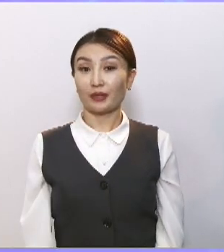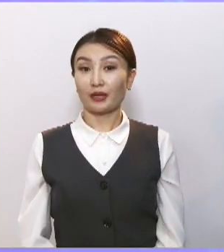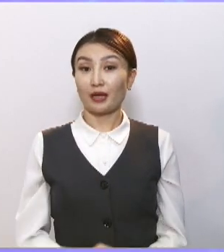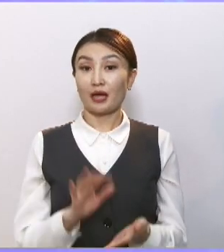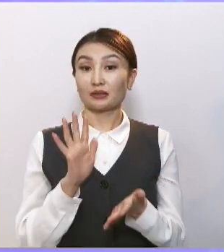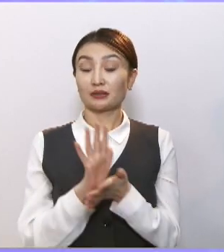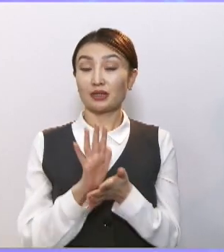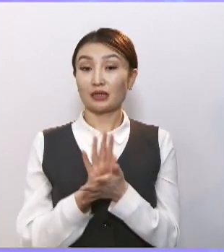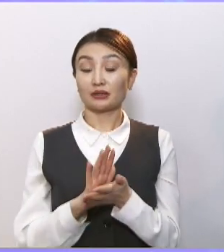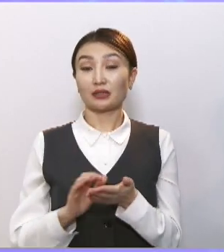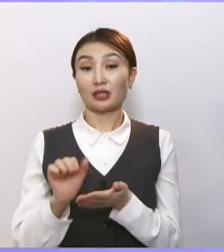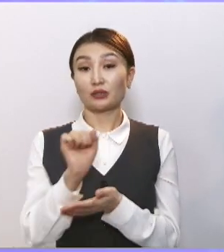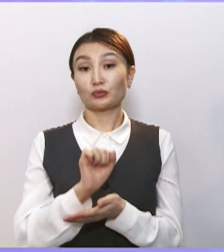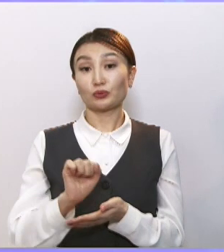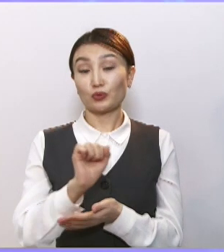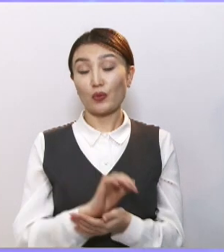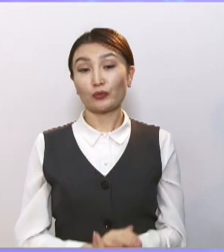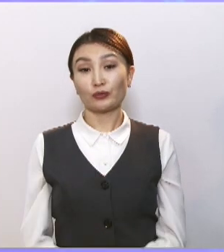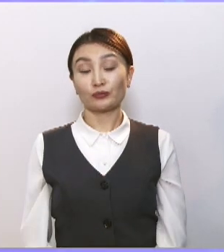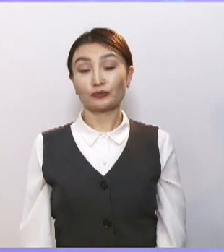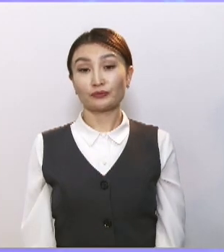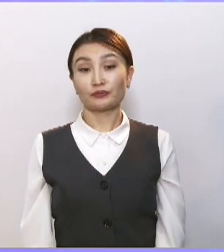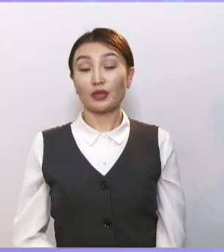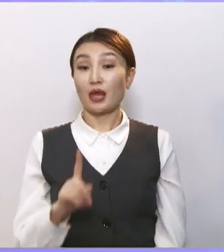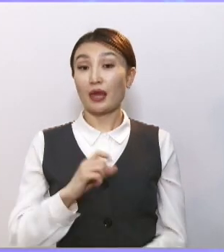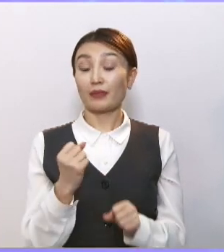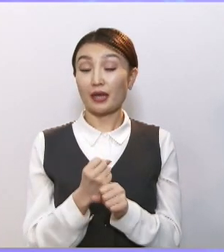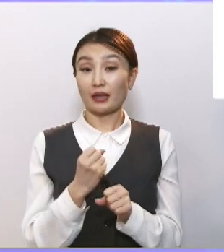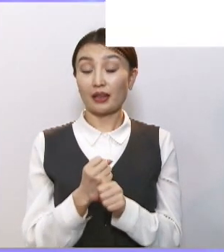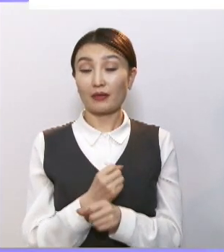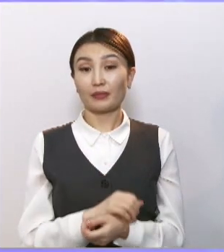Чаңды сүртөмүн. Эмне кыламын?